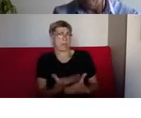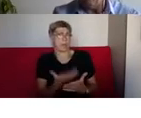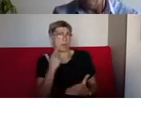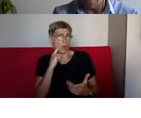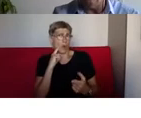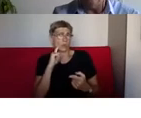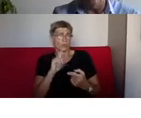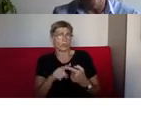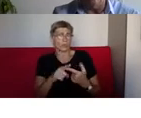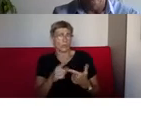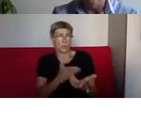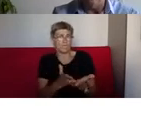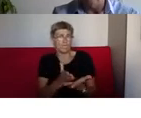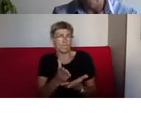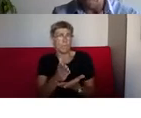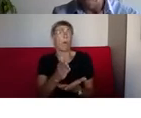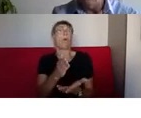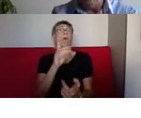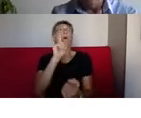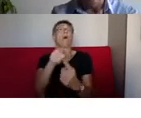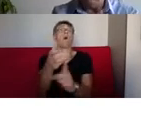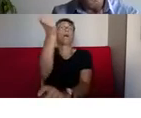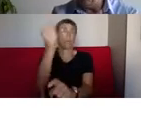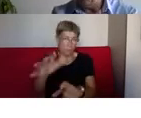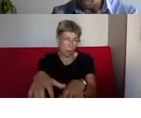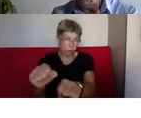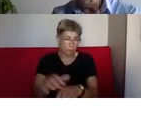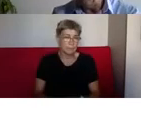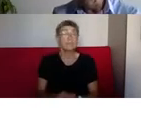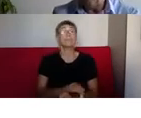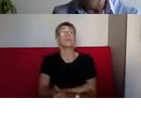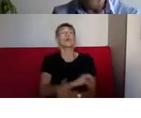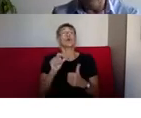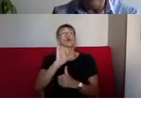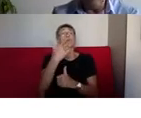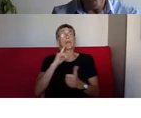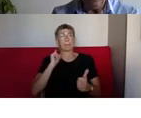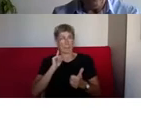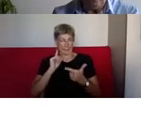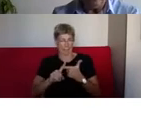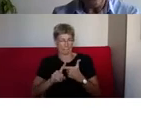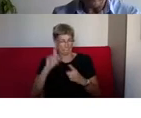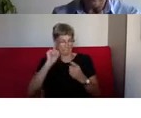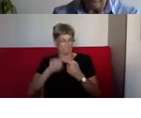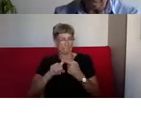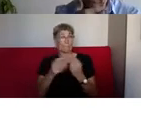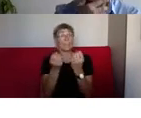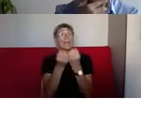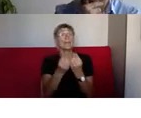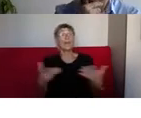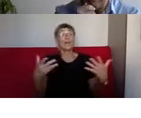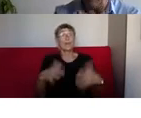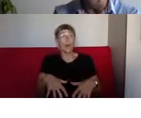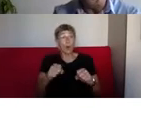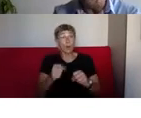avoir ce parcours vers l'emploi optimisé. Ensuite, il y a un deuxième thème qui est développer l'emploi des personnes en